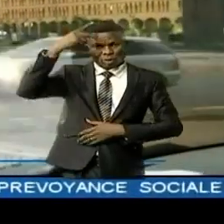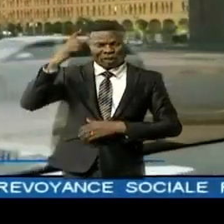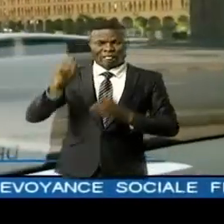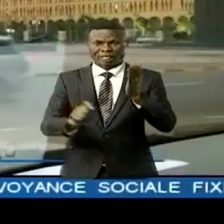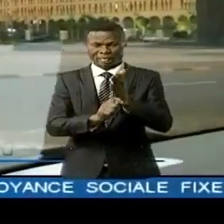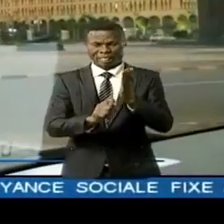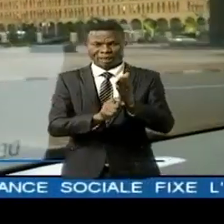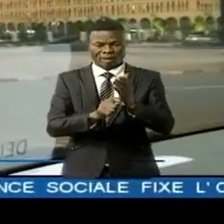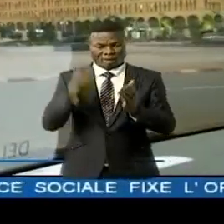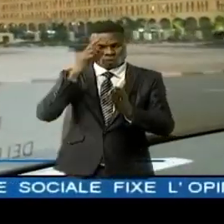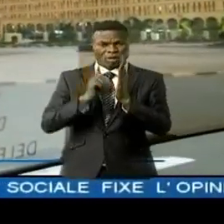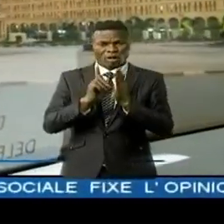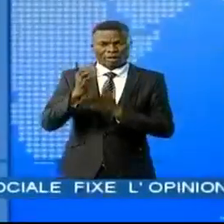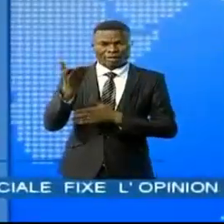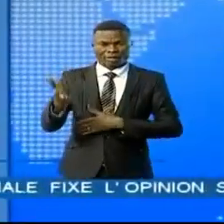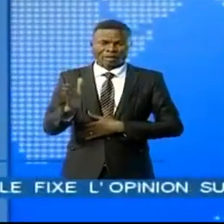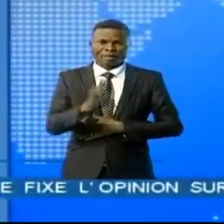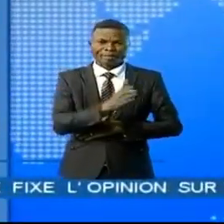stratégies de développement.